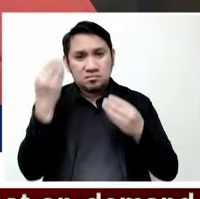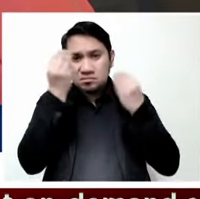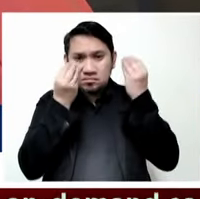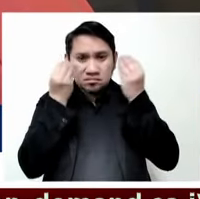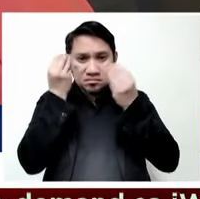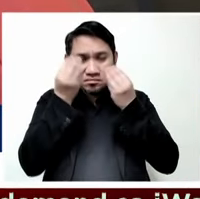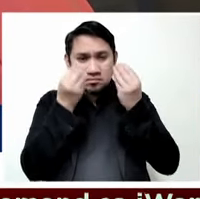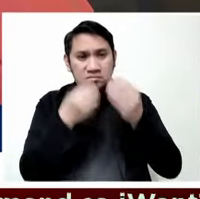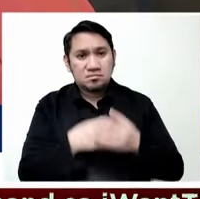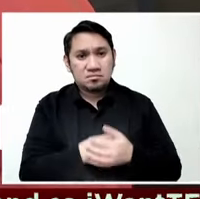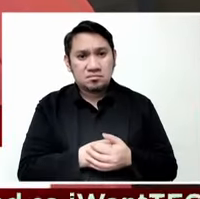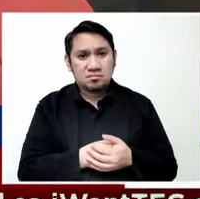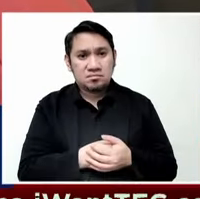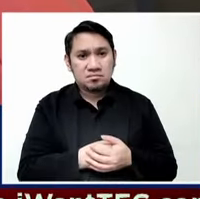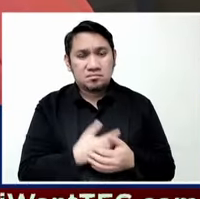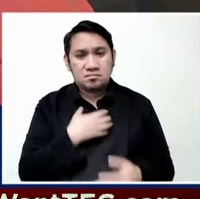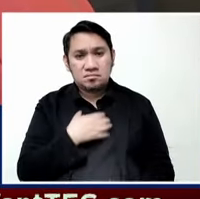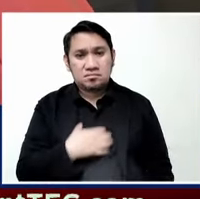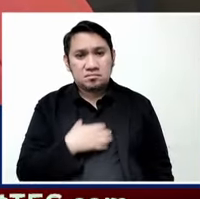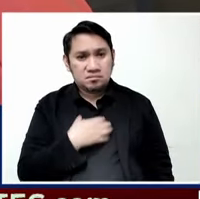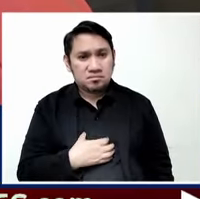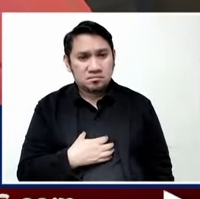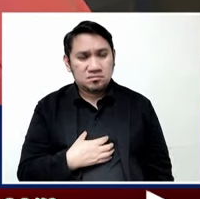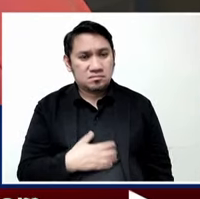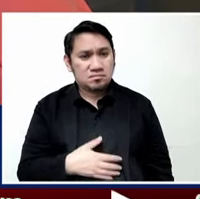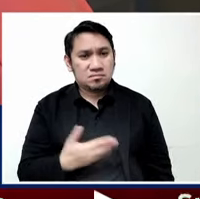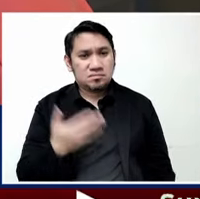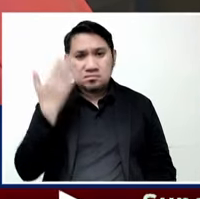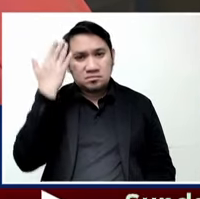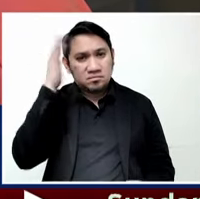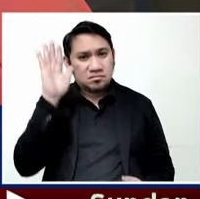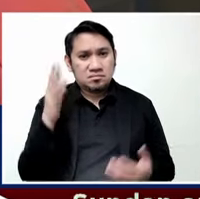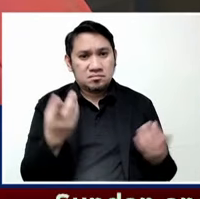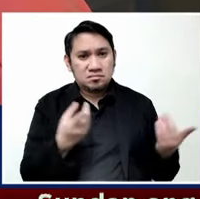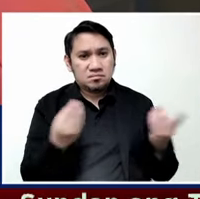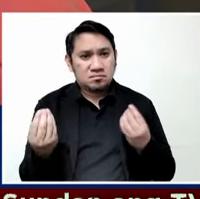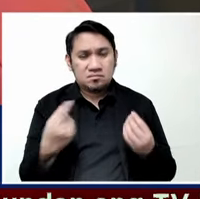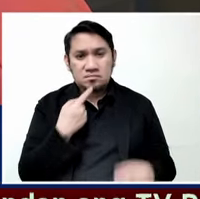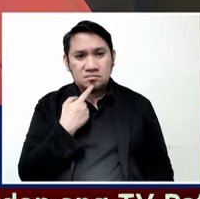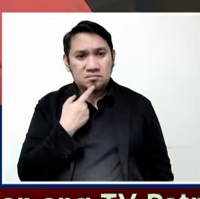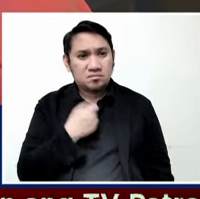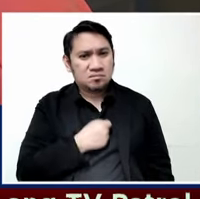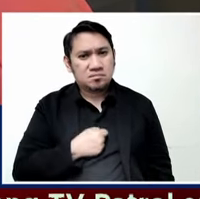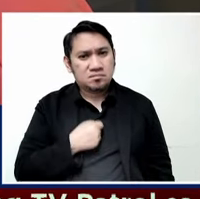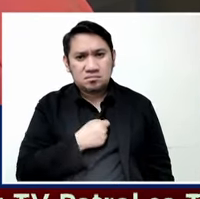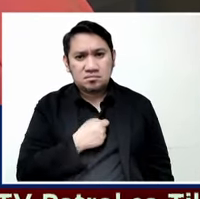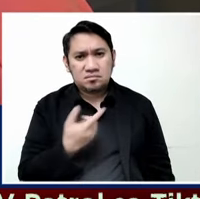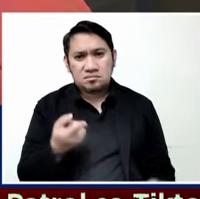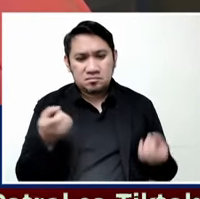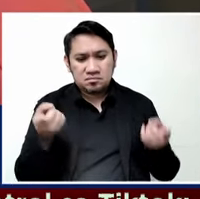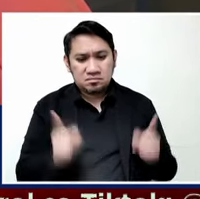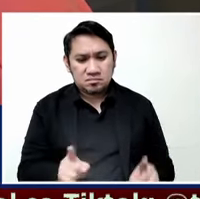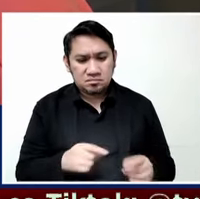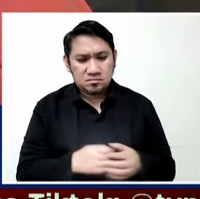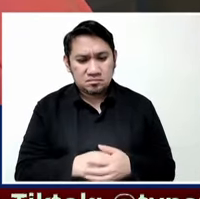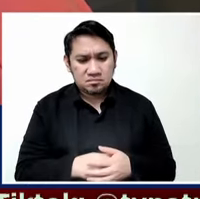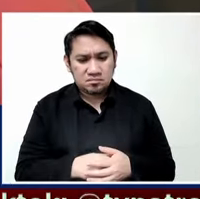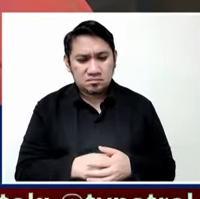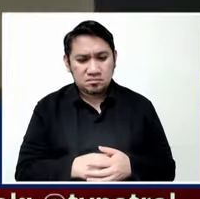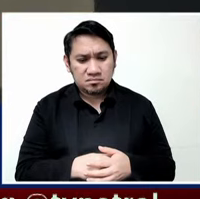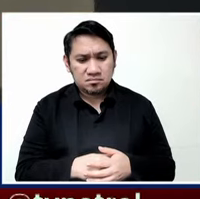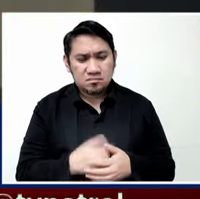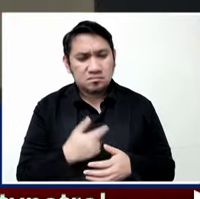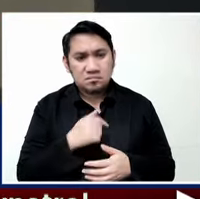time na yun. Sa gutom din po. Hindi ko rin po alam gagawin kasi po. Sorry kung ganun yung nangyari. Hindi ko naman po kasi